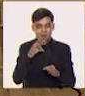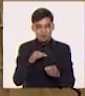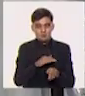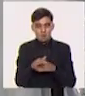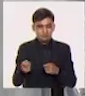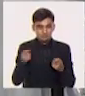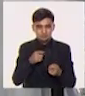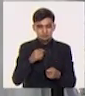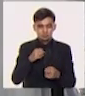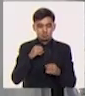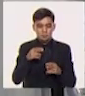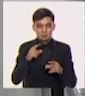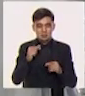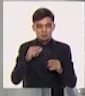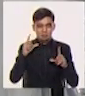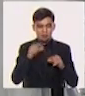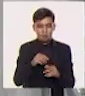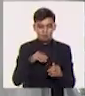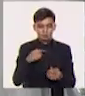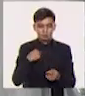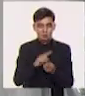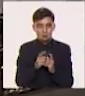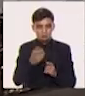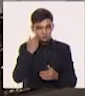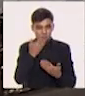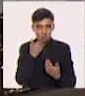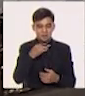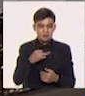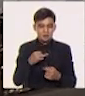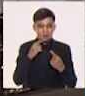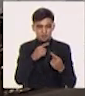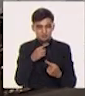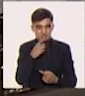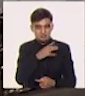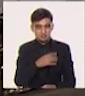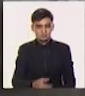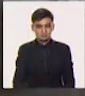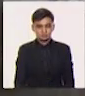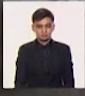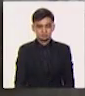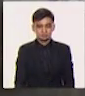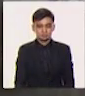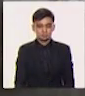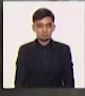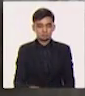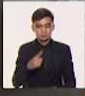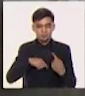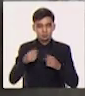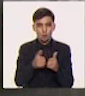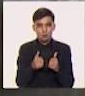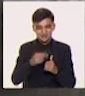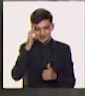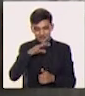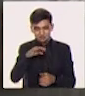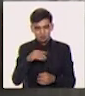бағаны түсіре бергеннен түк пайда таппаймыз. Әрі бәсекелестікке төтеп беру қиынның қиыны дейді. С нашими соседними странами.